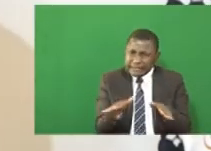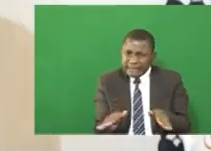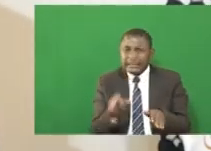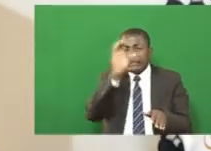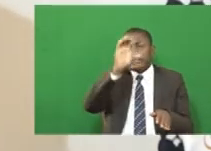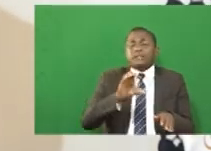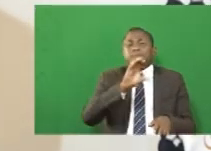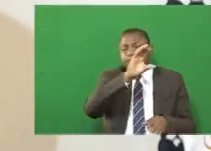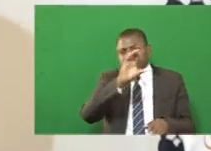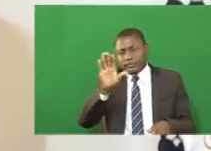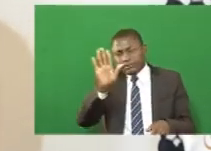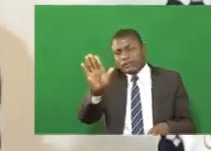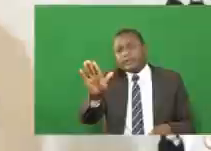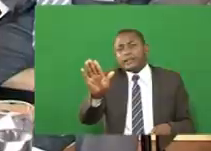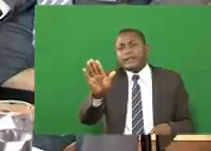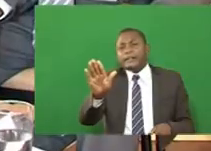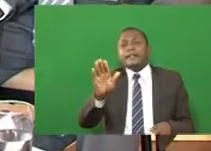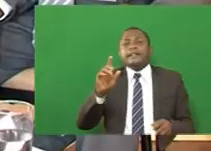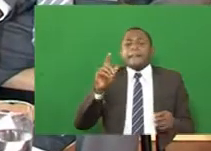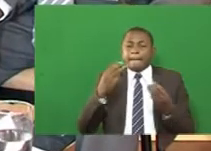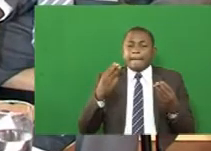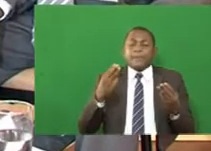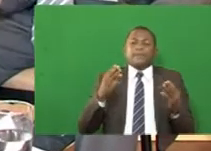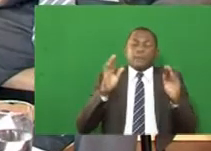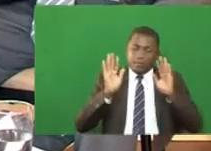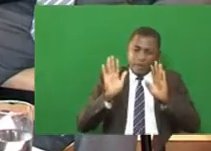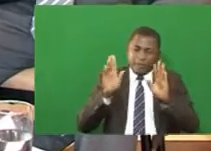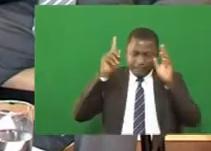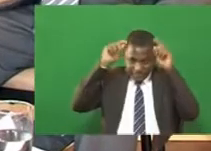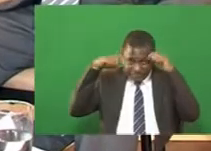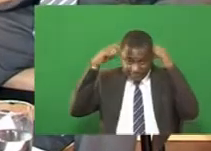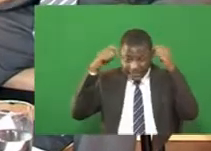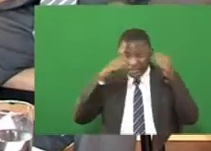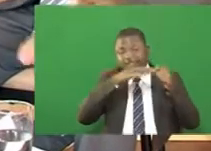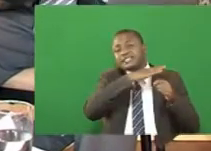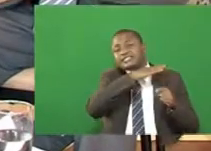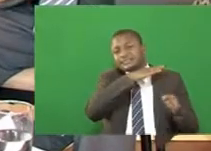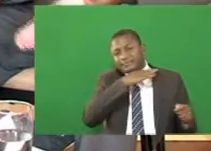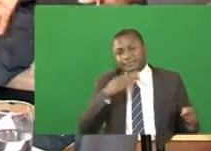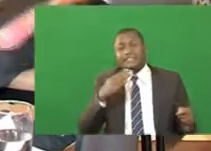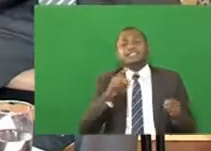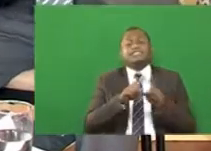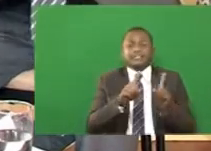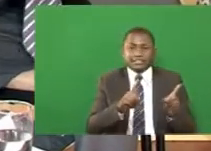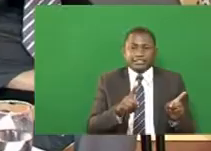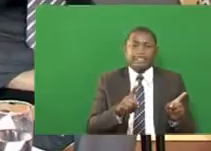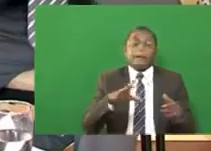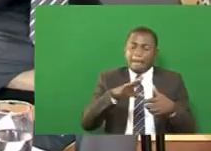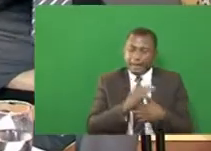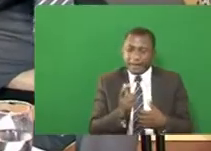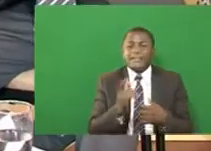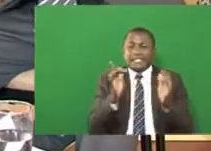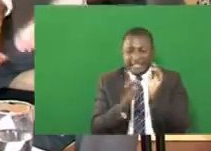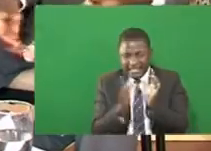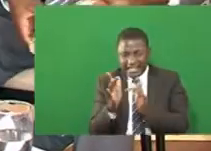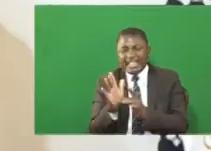waingoperekedzera Kauvari yapo hatichapire wainasi. Ndope kutsemuka jira paya zvapera masvika. Masvika